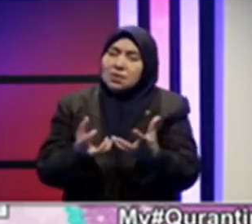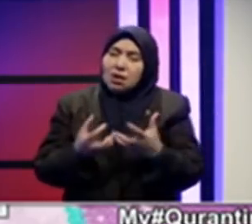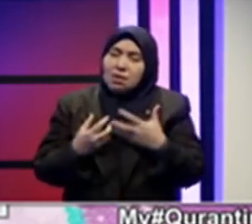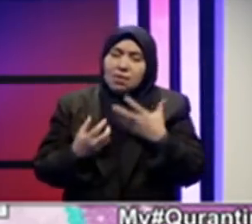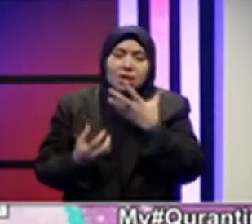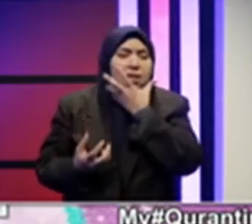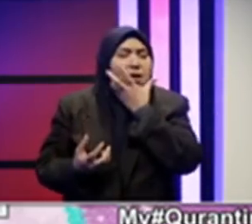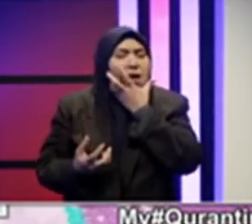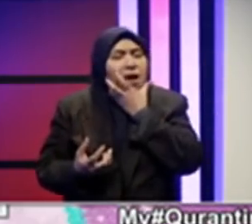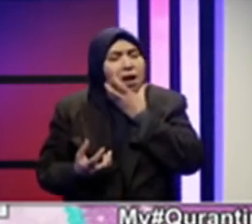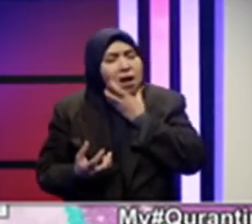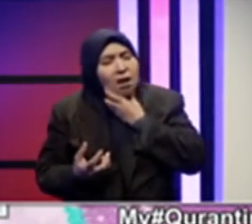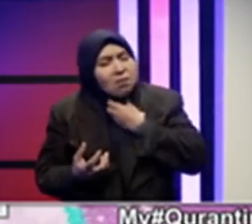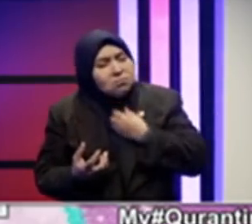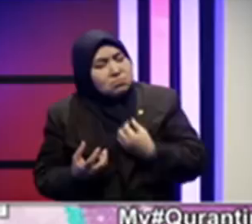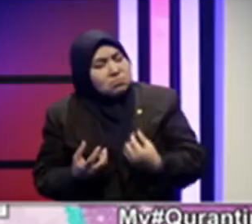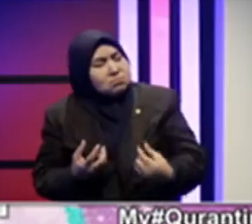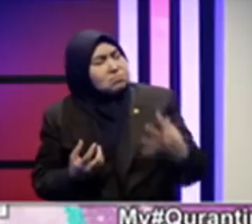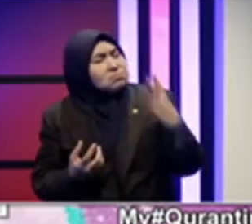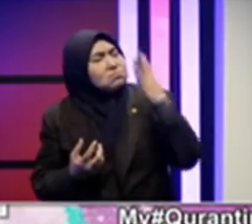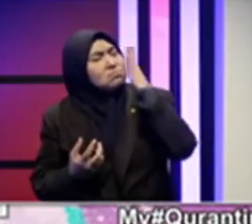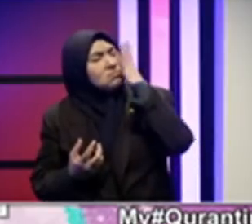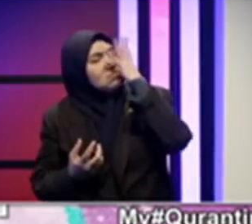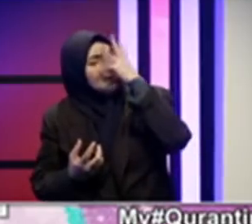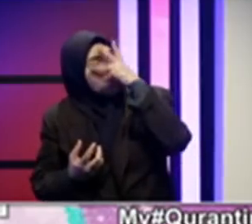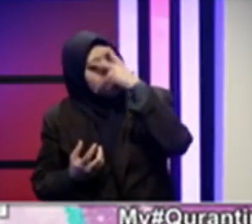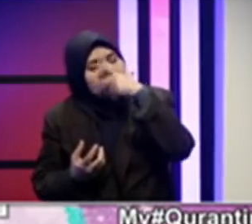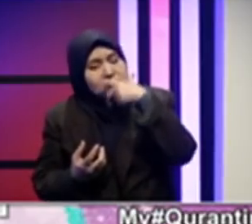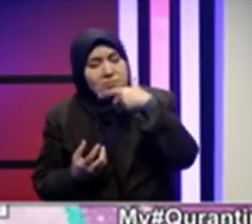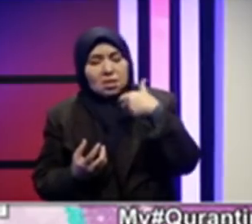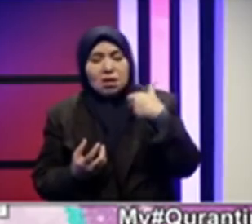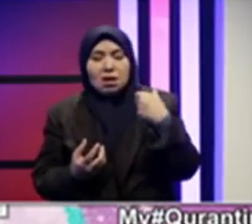الأنفس وتلذ الأعين